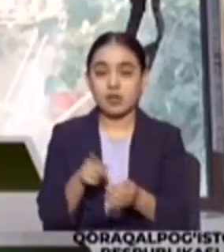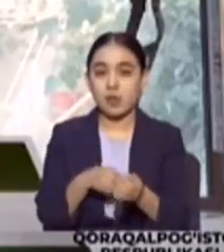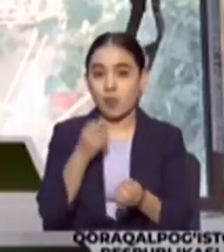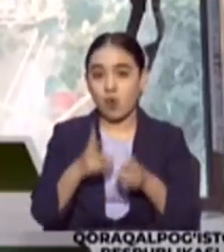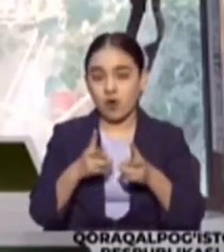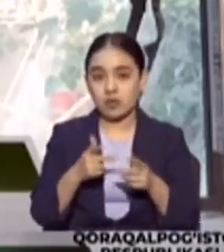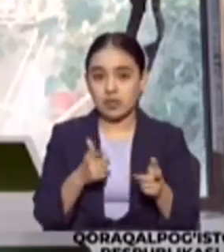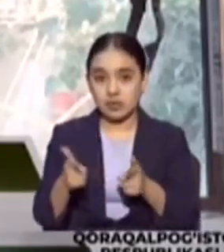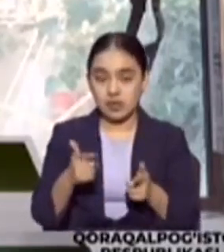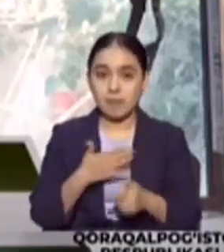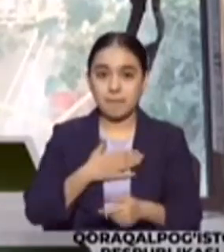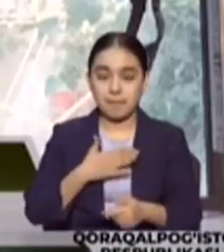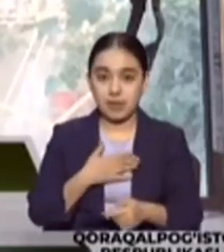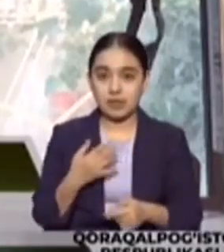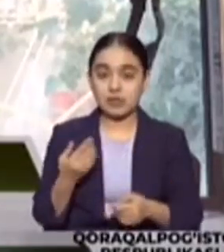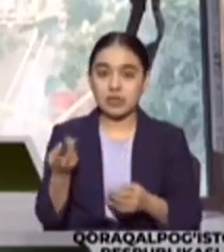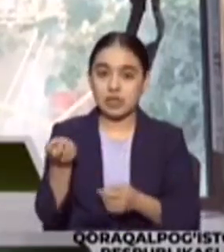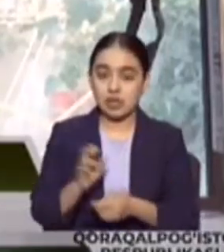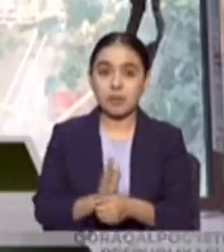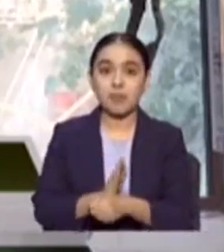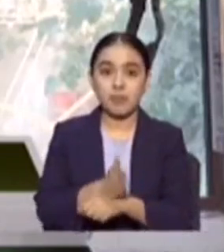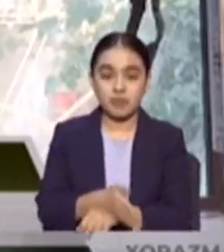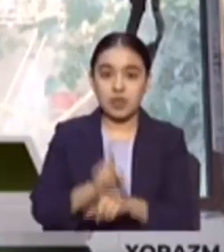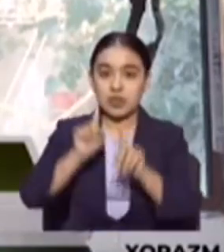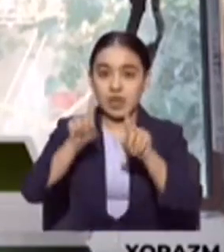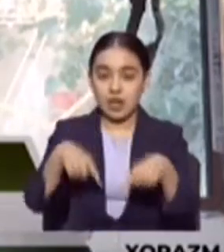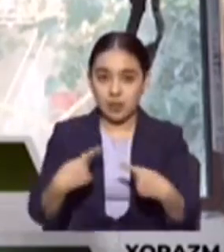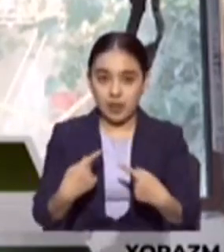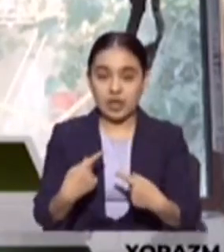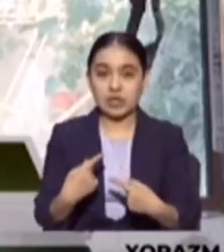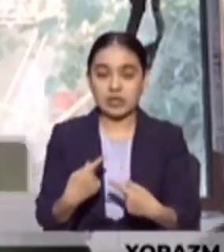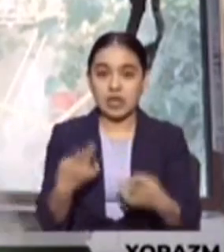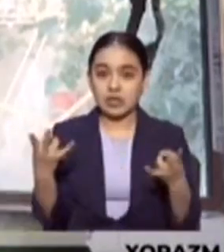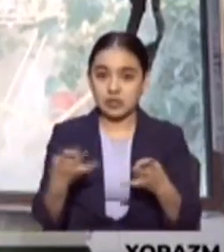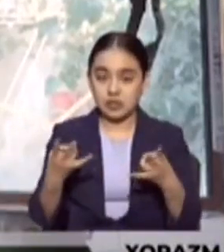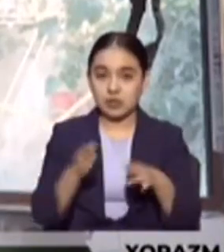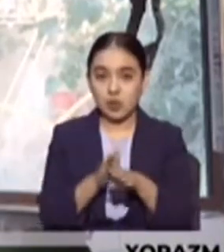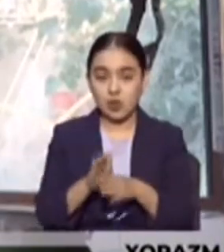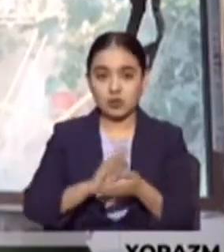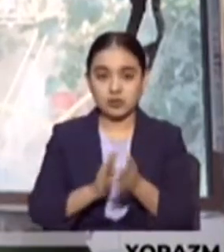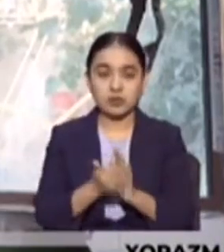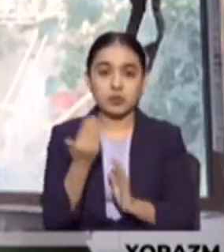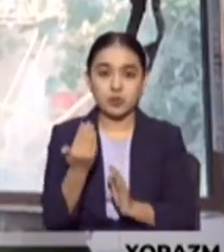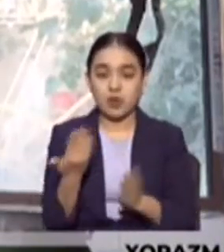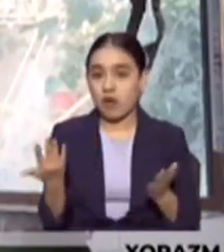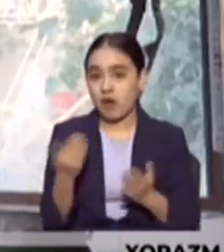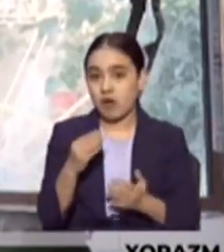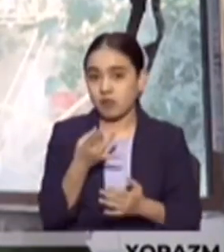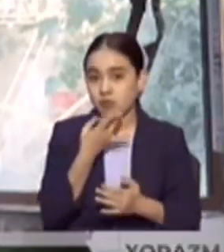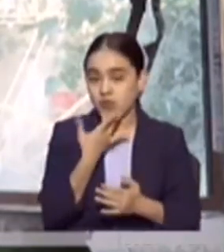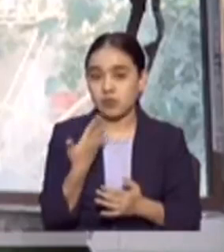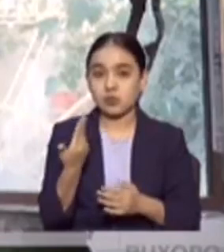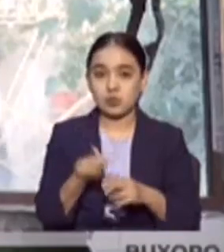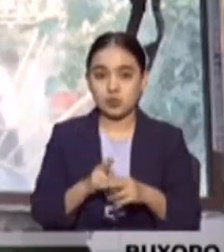ovqatlar tayyorlanadi. Ya'ni bizning keladigan mehmonlarimizni talabiga ehtiyojlarini qondirgan holda ularga qanaqa turi yoqadigan bo'lsa,